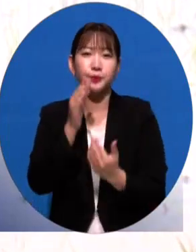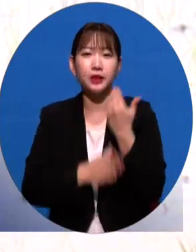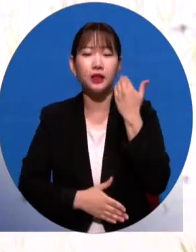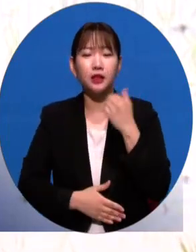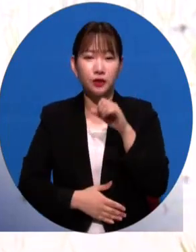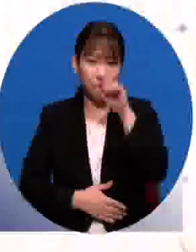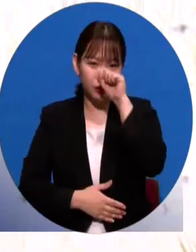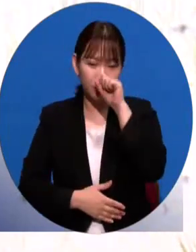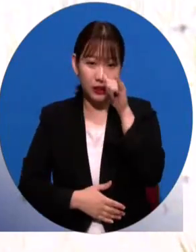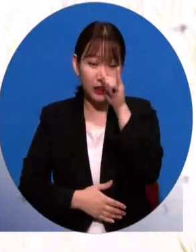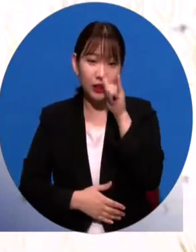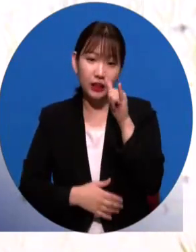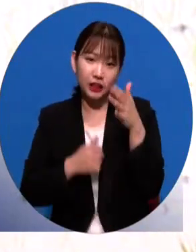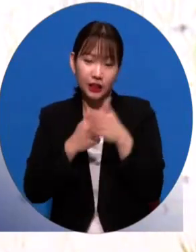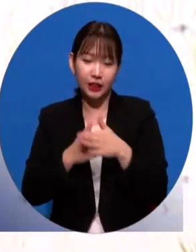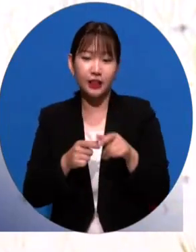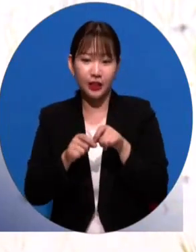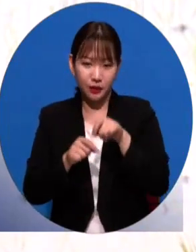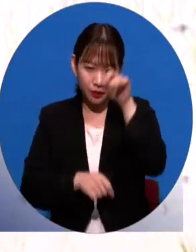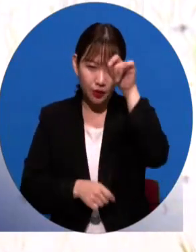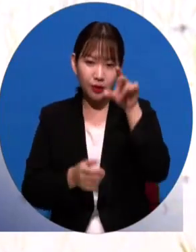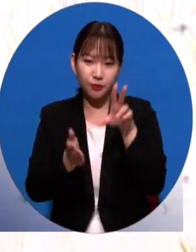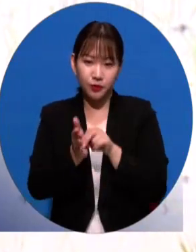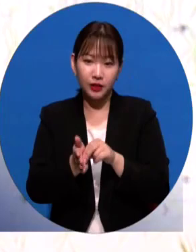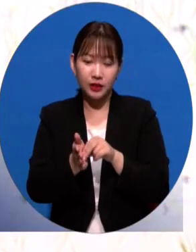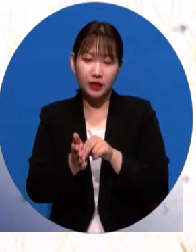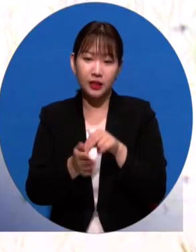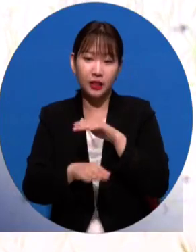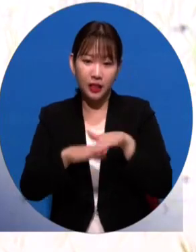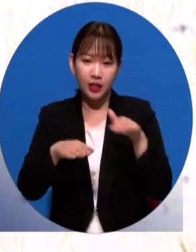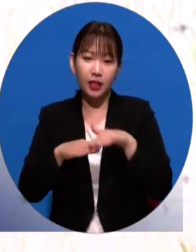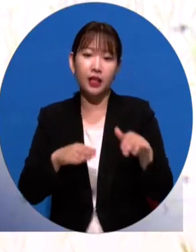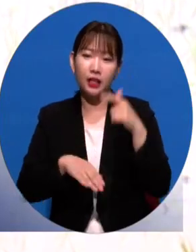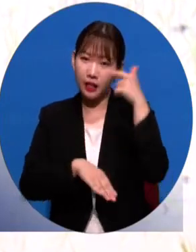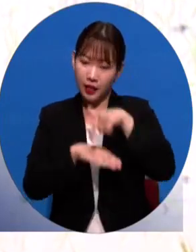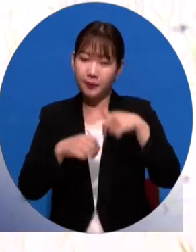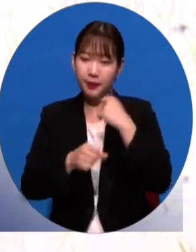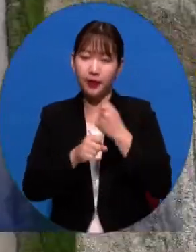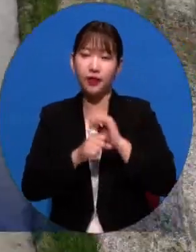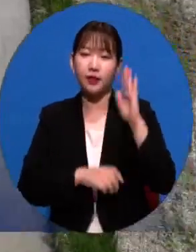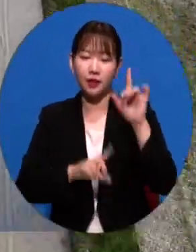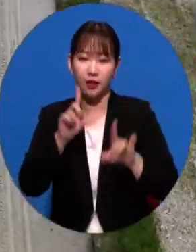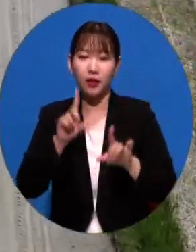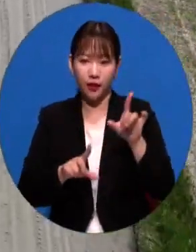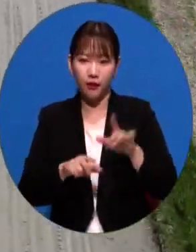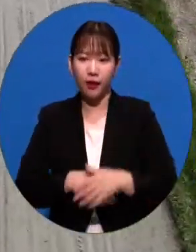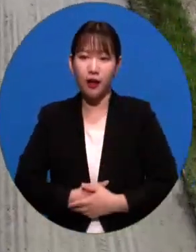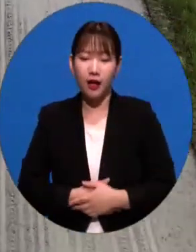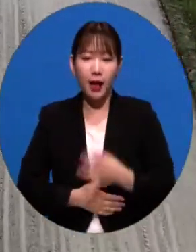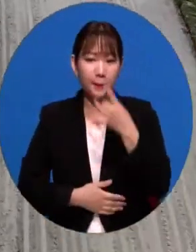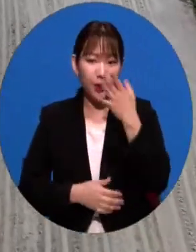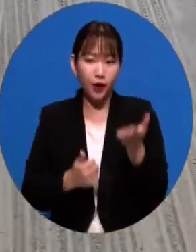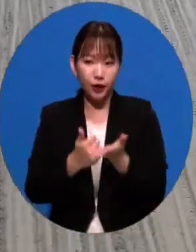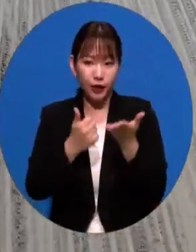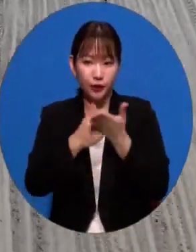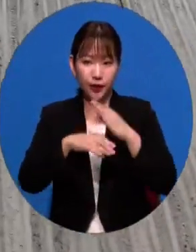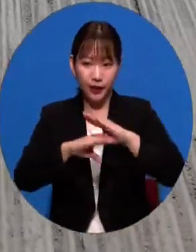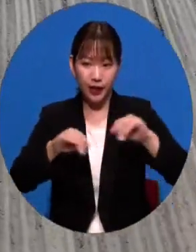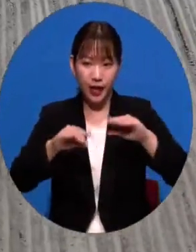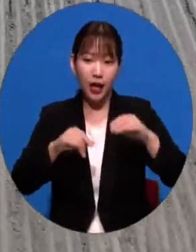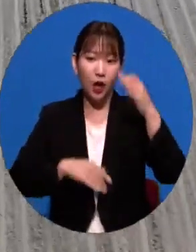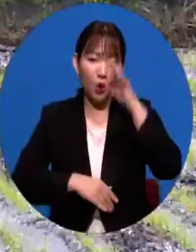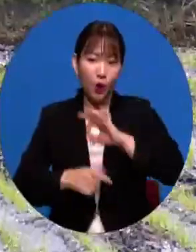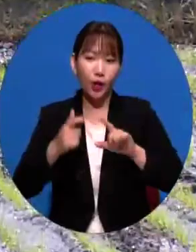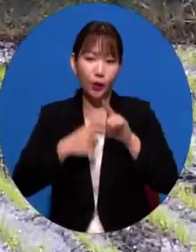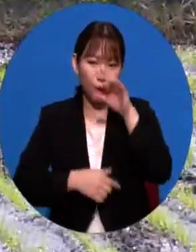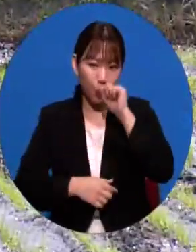분자가 될 수 있습니다. 그러니까 그런 장기적인 문제를 해결하는 그러한 솔루션을 만들어야 되는 상황입니다. 벼를 재배하는 땅의 효율을